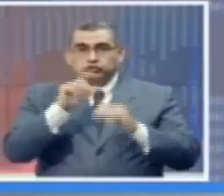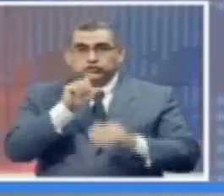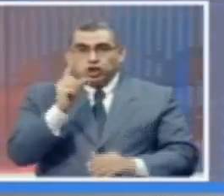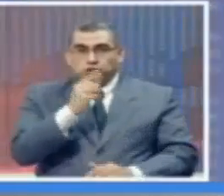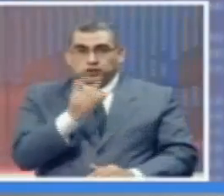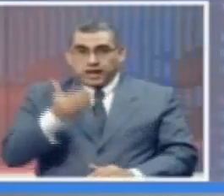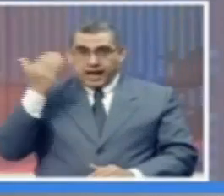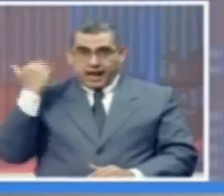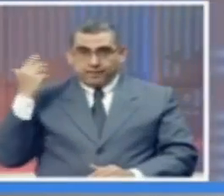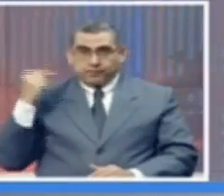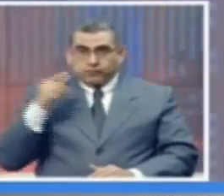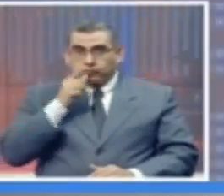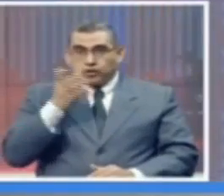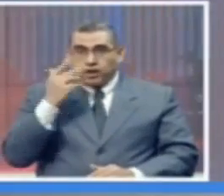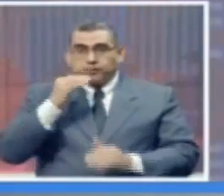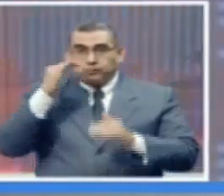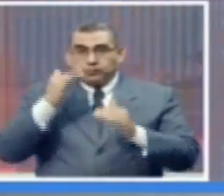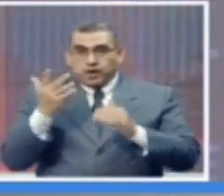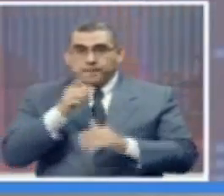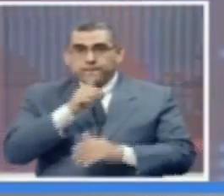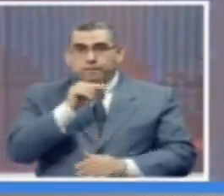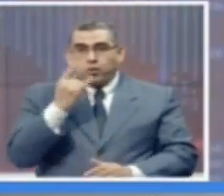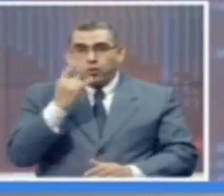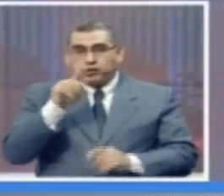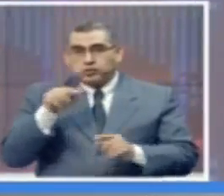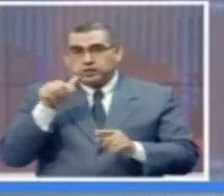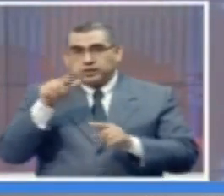بشهر نوفمبر السابق عليه، لينخفض إلى